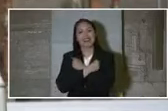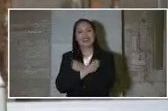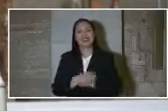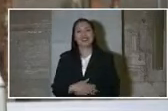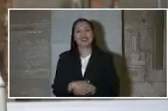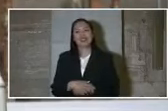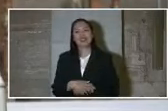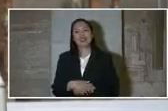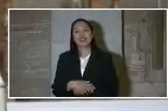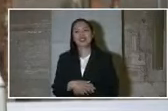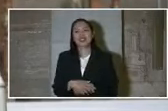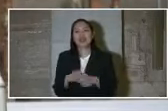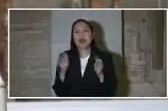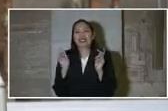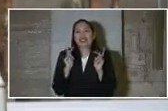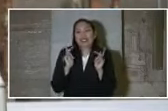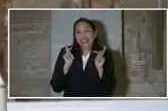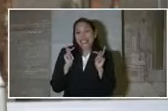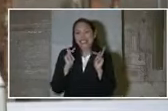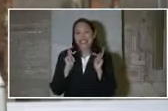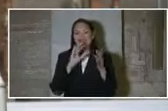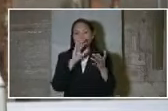Kinikilig yata yung mga mag-asawa dito, no?